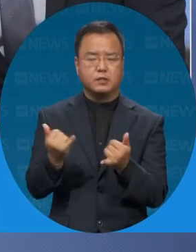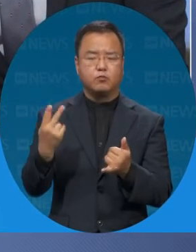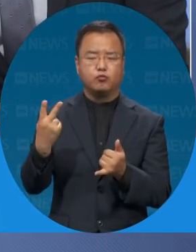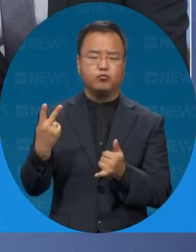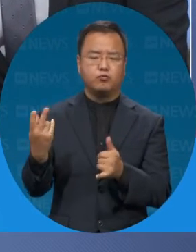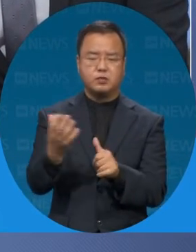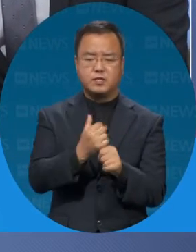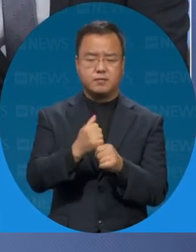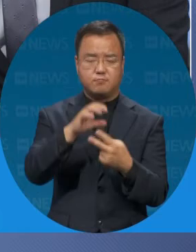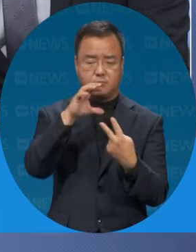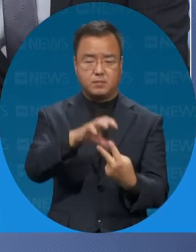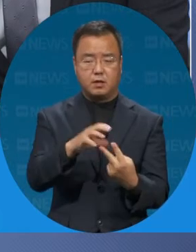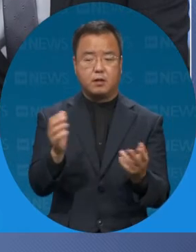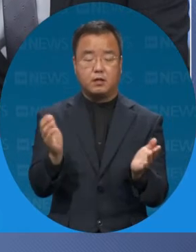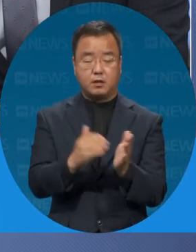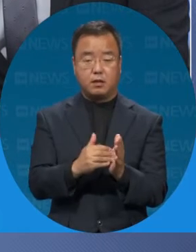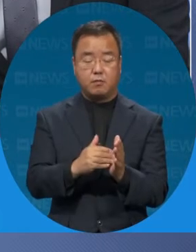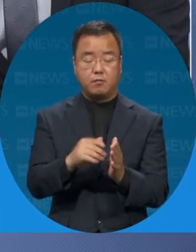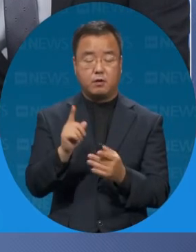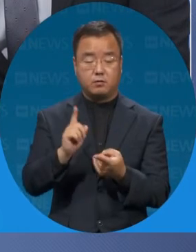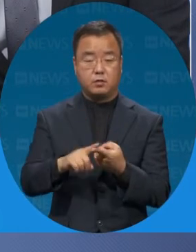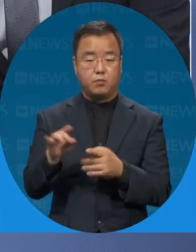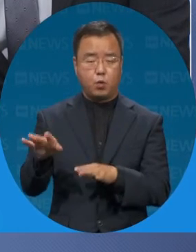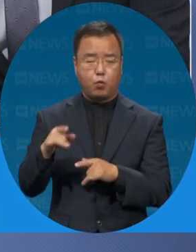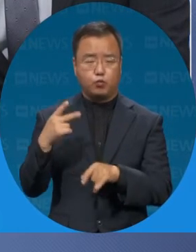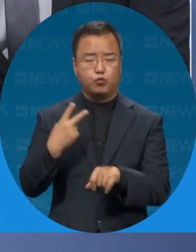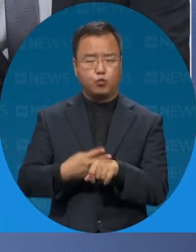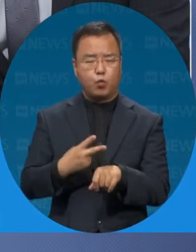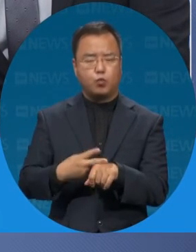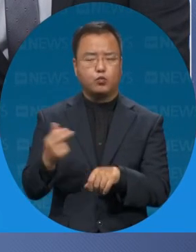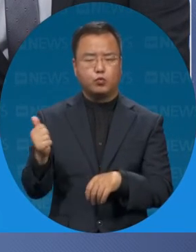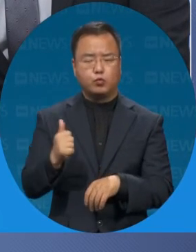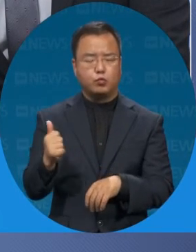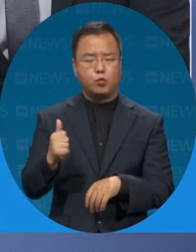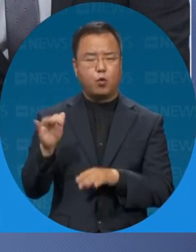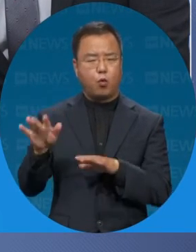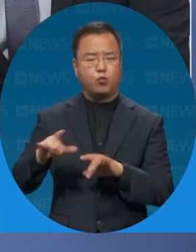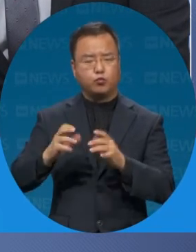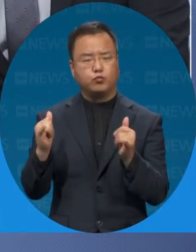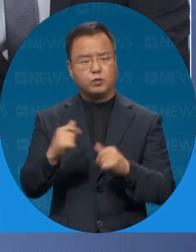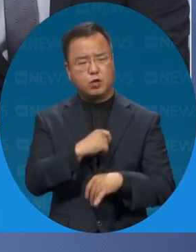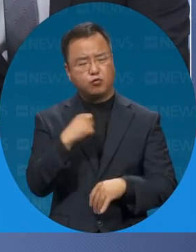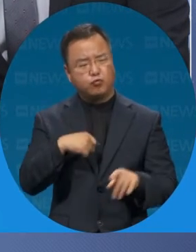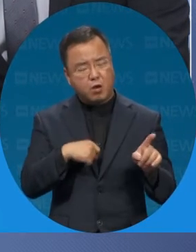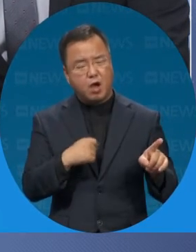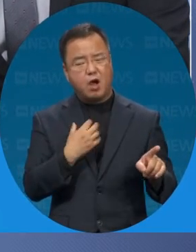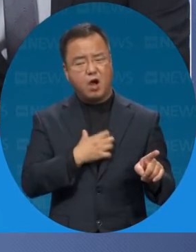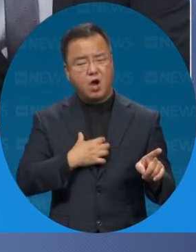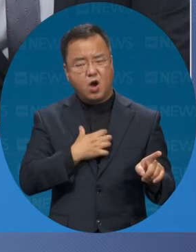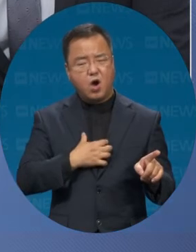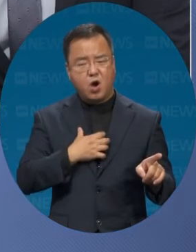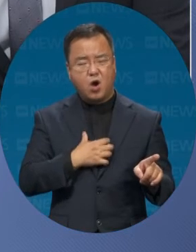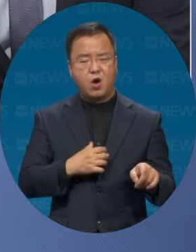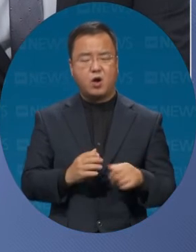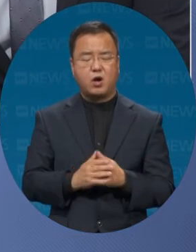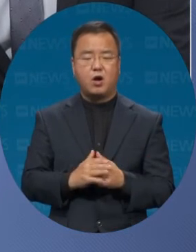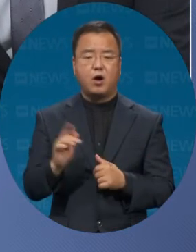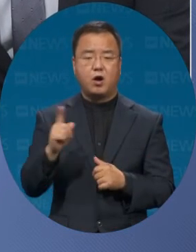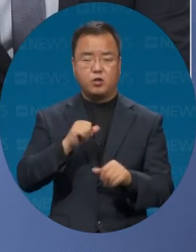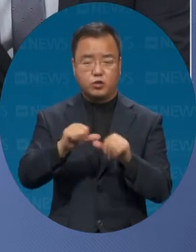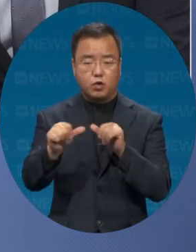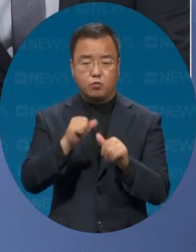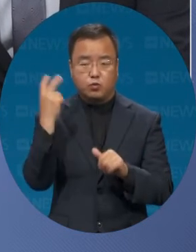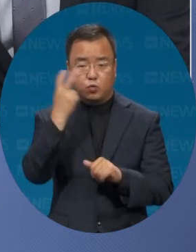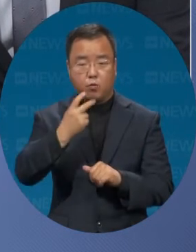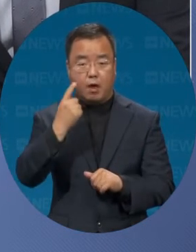4 어 이런 상황에 바턴 교수는 호주 국민들이 중국을 크게 걱정하고 있다고 설명 하는데요 이 한 설문조사에